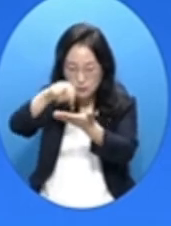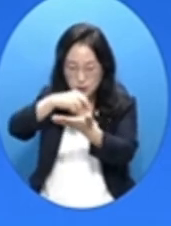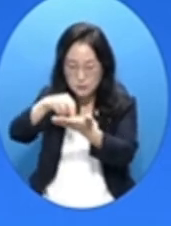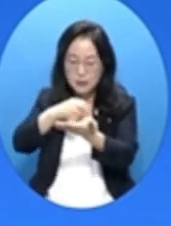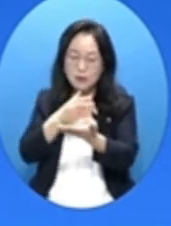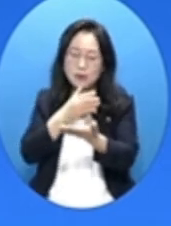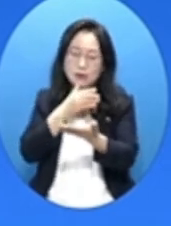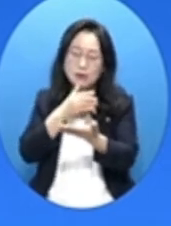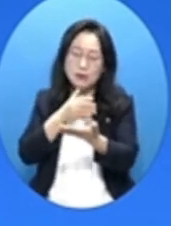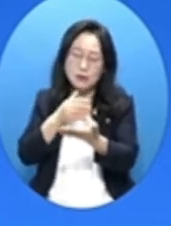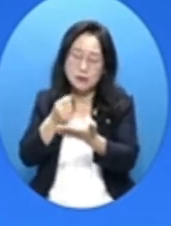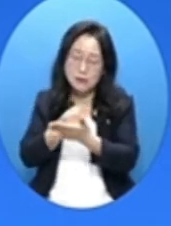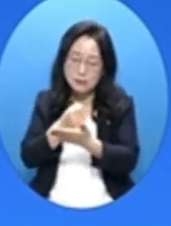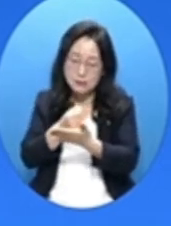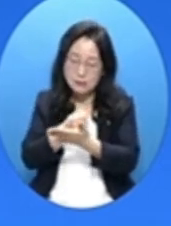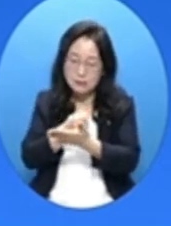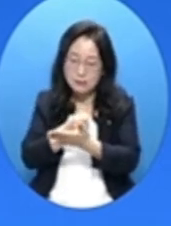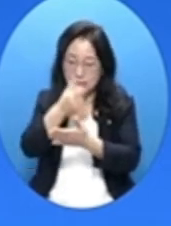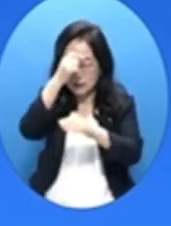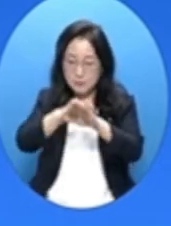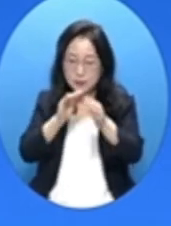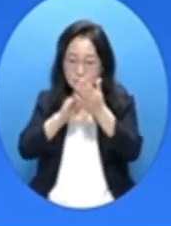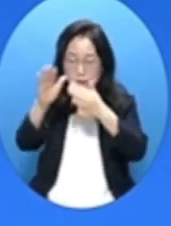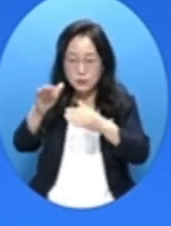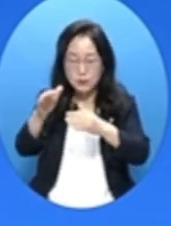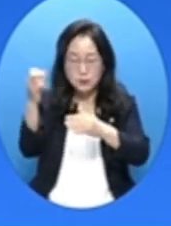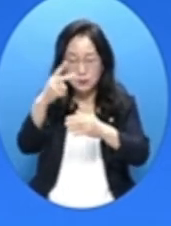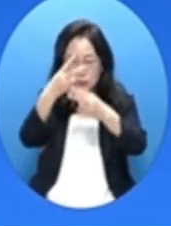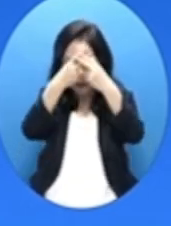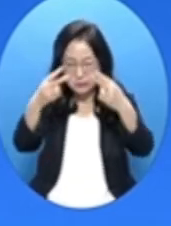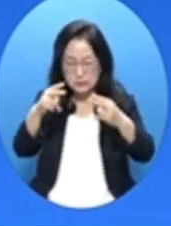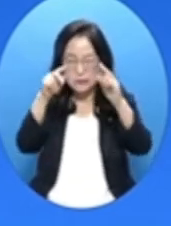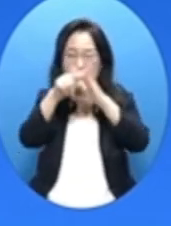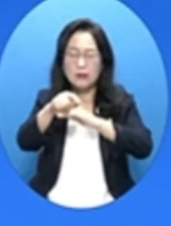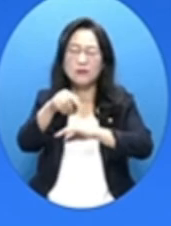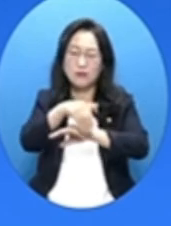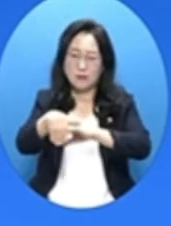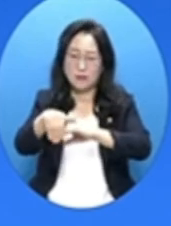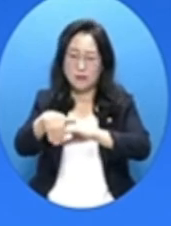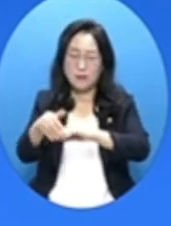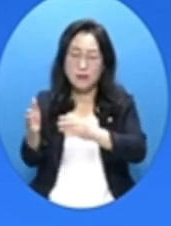하는데 물론 언제고 우리가 하나님 앞에 가겠지만은